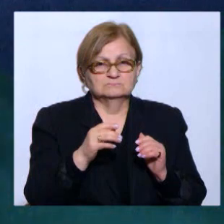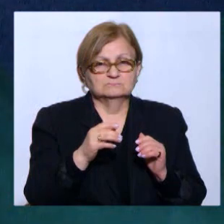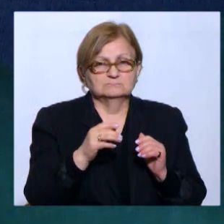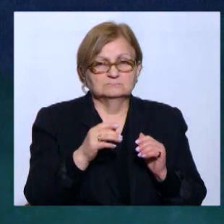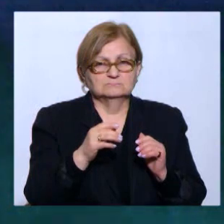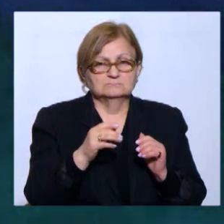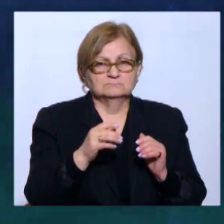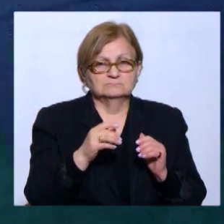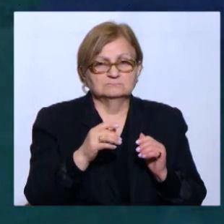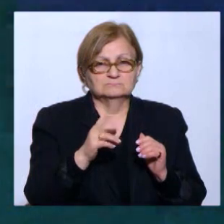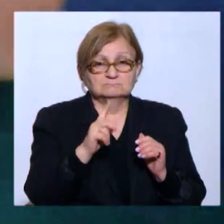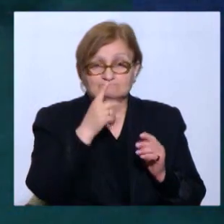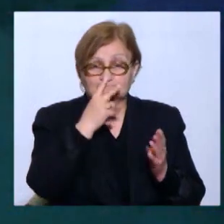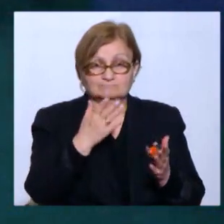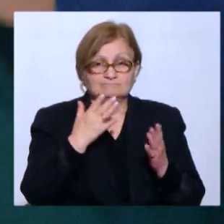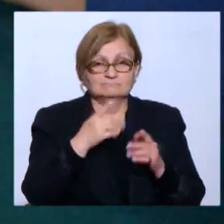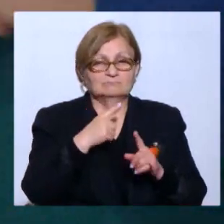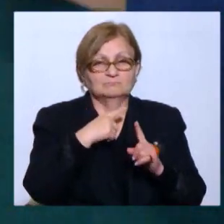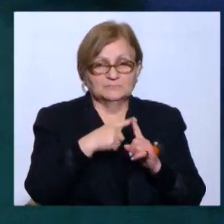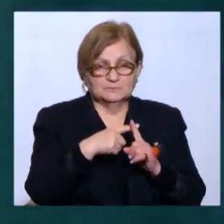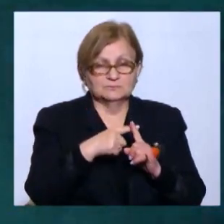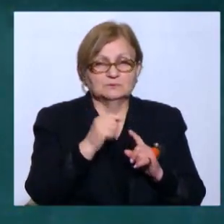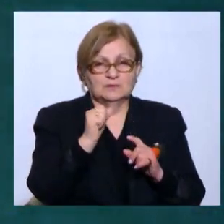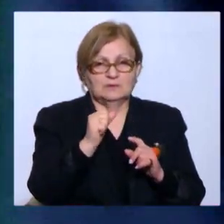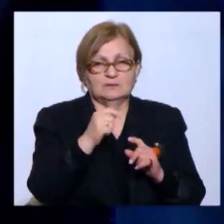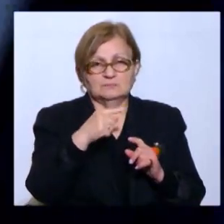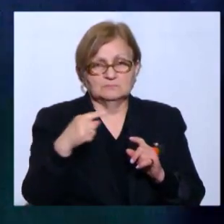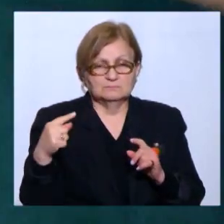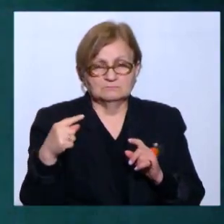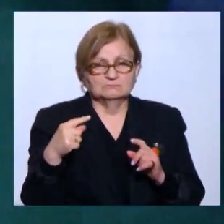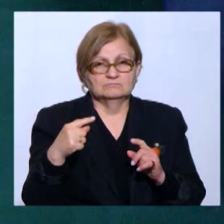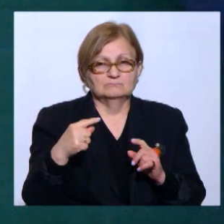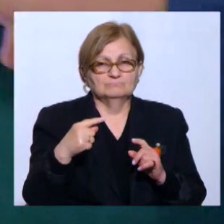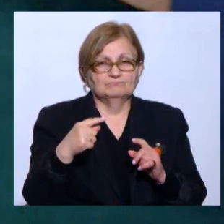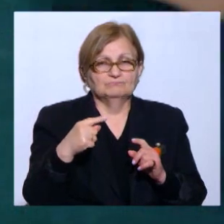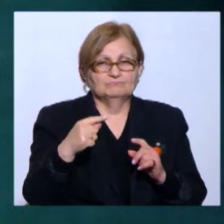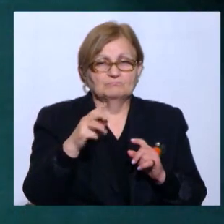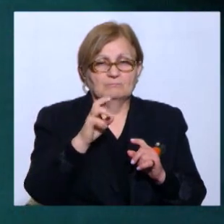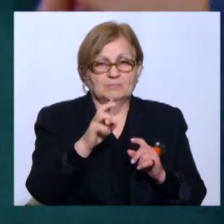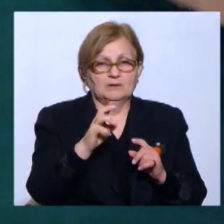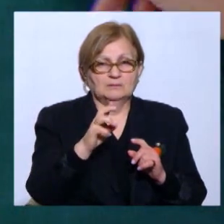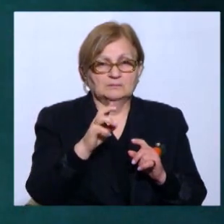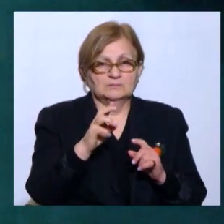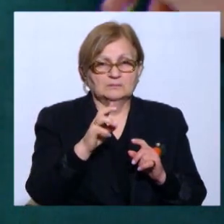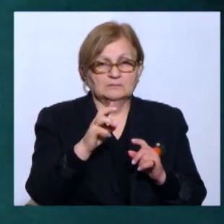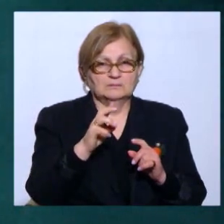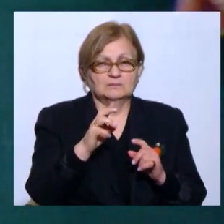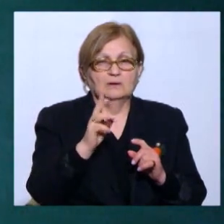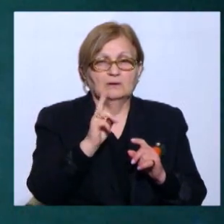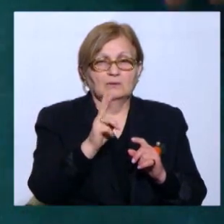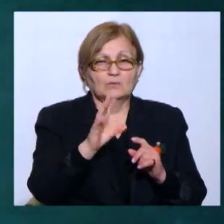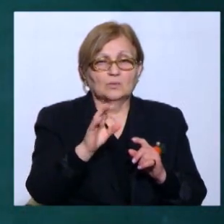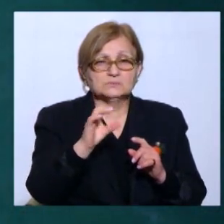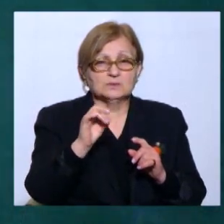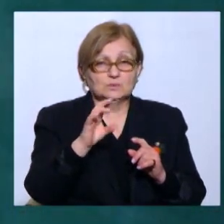kargat chandes plus a minus x istvis gamosakhuleba ari b cosinus c